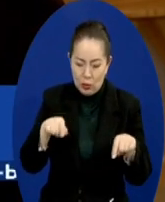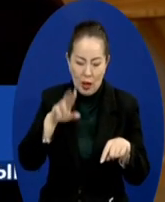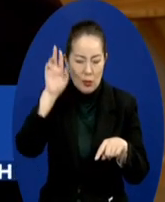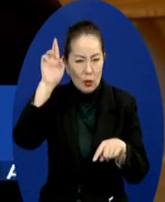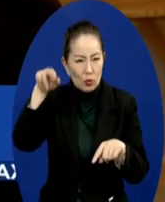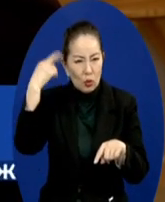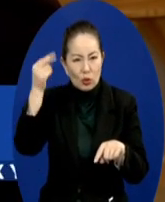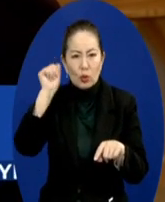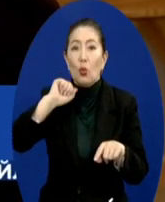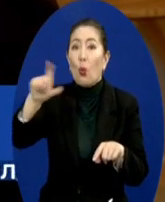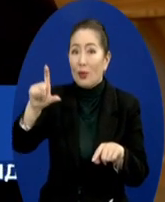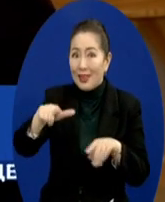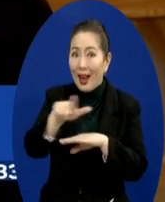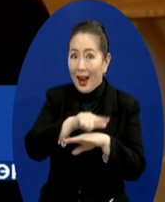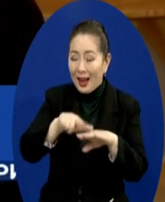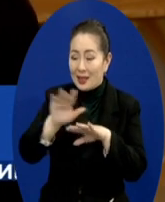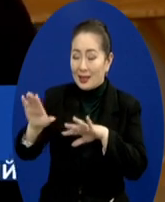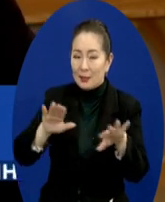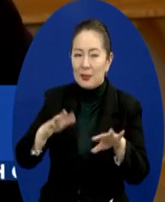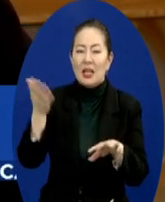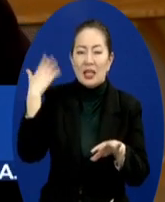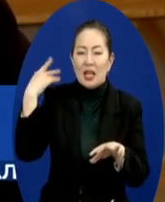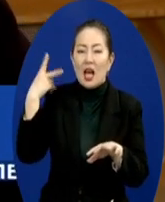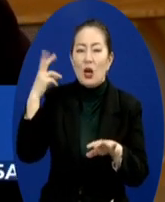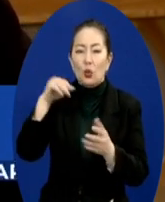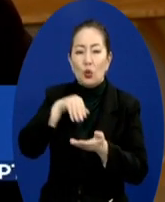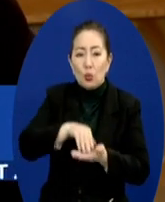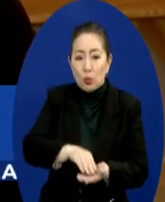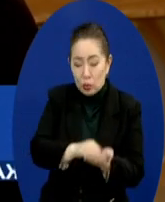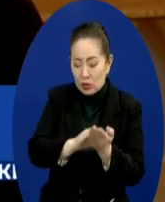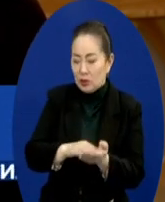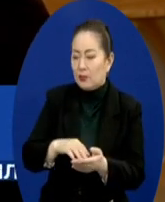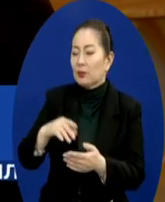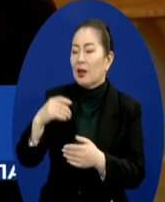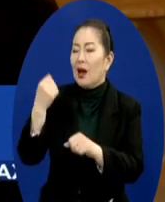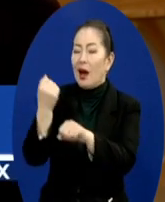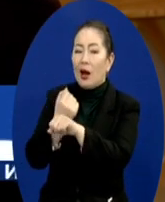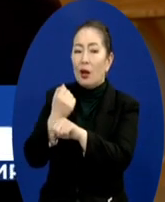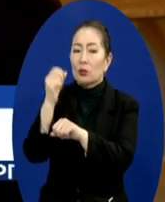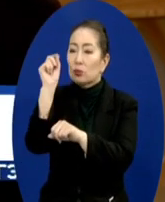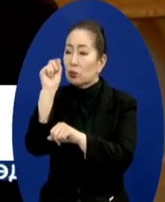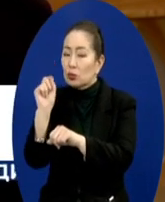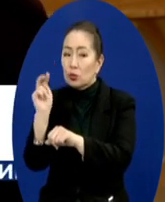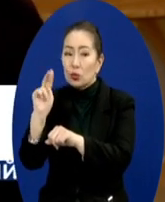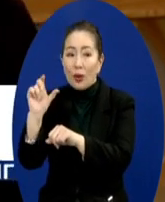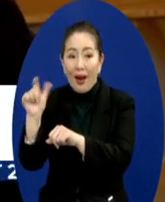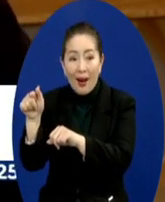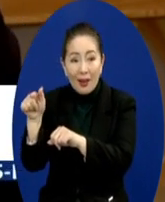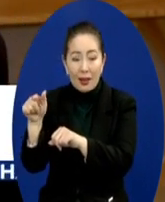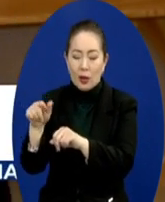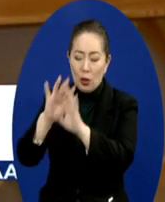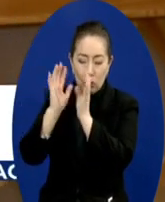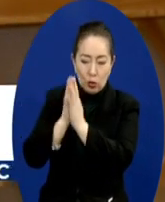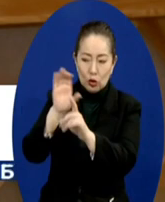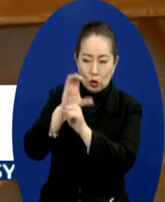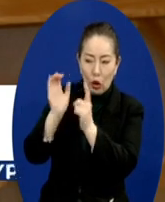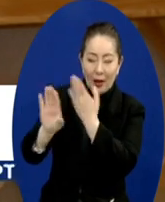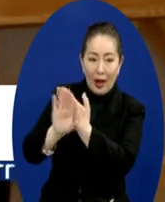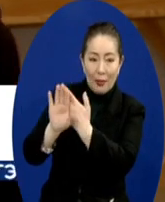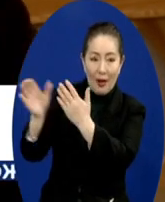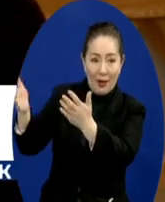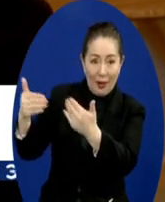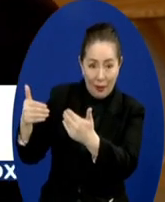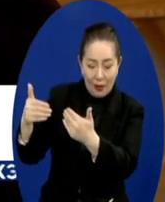болох одоо эртний улс, за хүннүүгийн хадны сүг зураг зэрэг энэ бол соёлын хамгаалтанд авч аялал